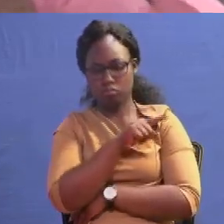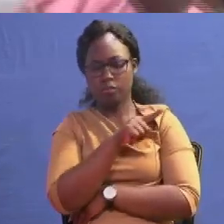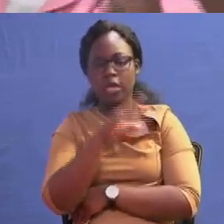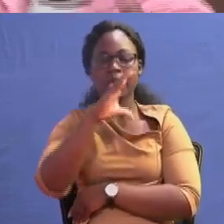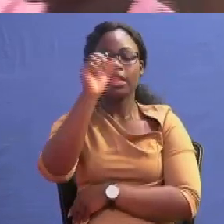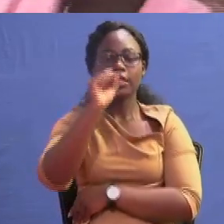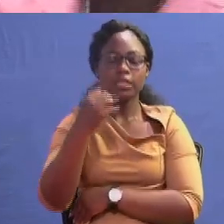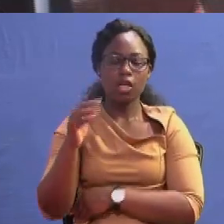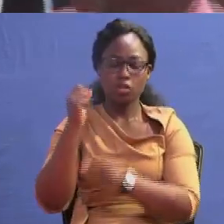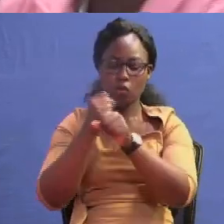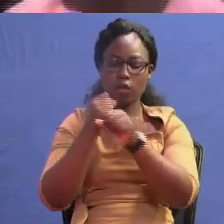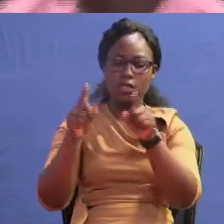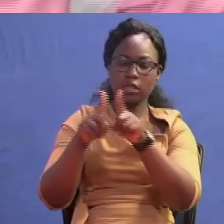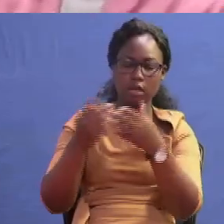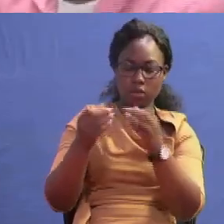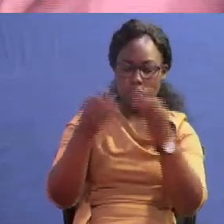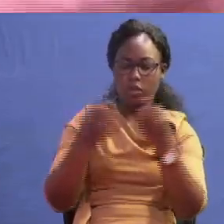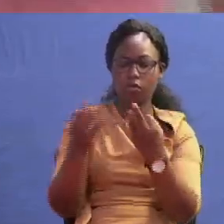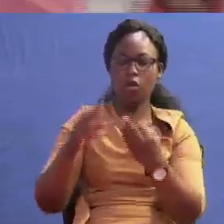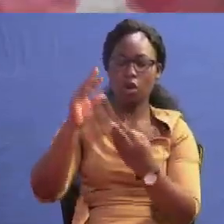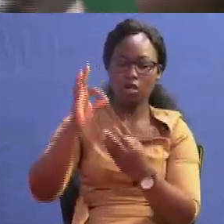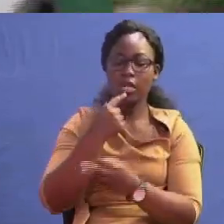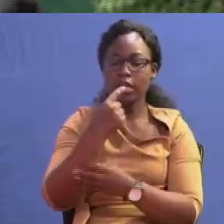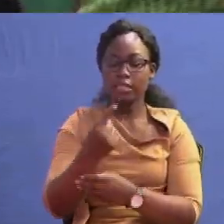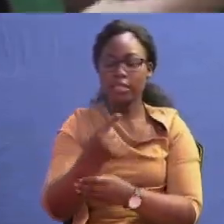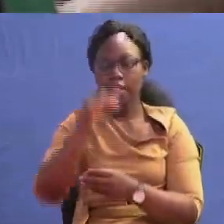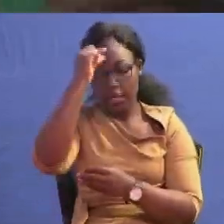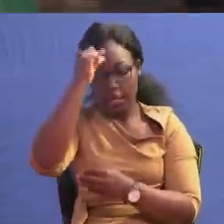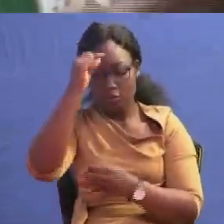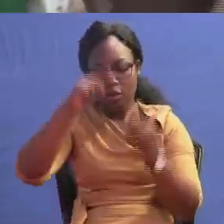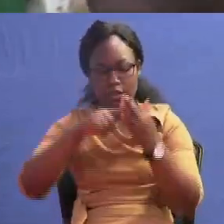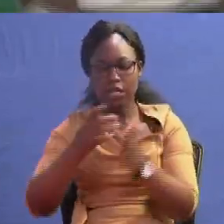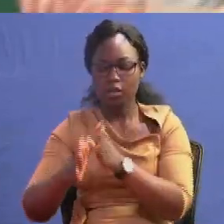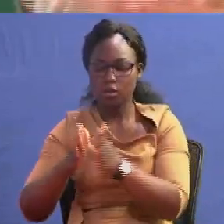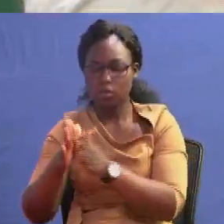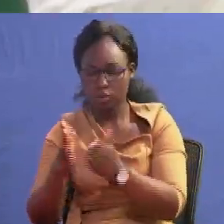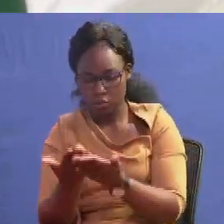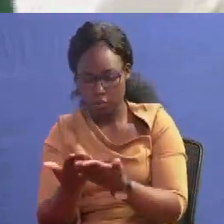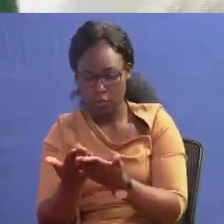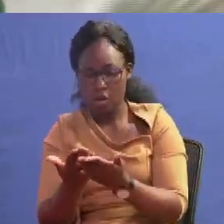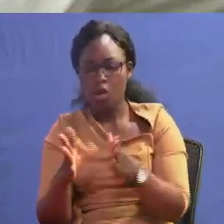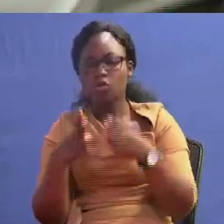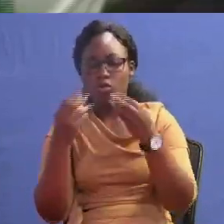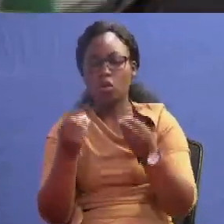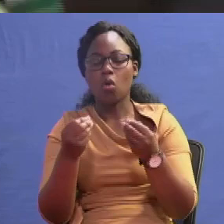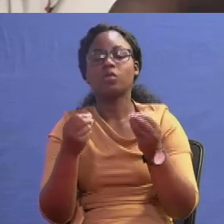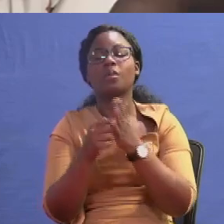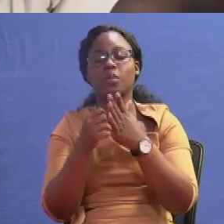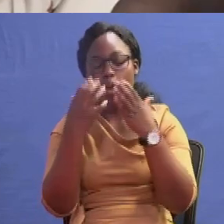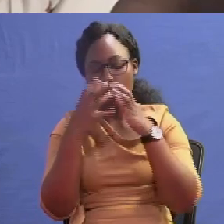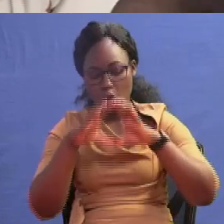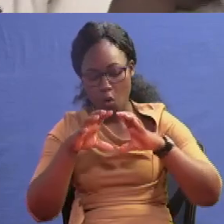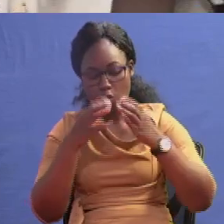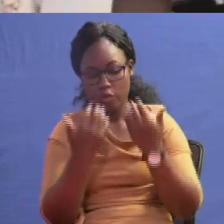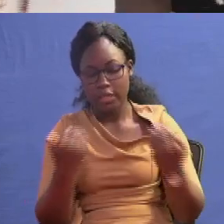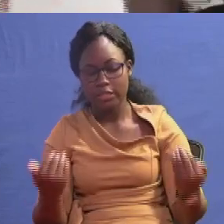Na ulinzi wa jamii Florence Bore alisema kuwa serikali imeanzisha mpango wa kujaribu kukabiliana na ukatili wa watoto kwa vile